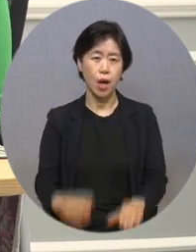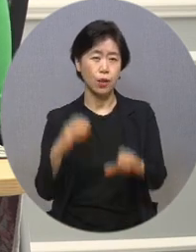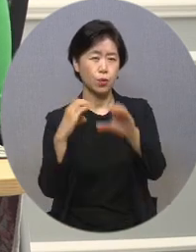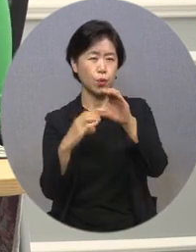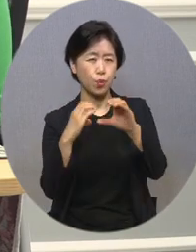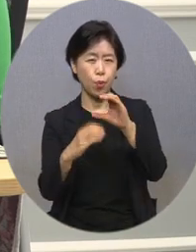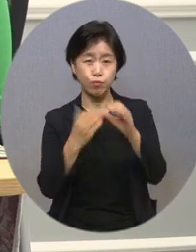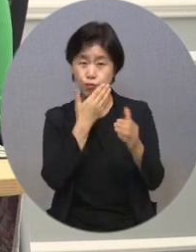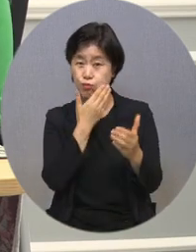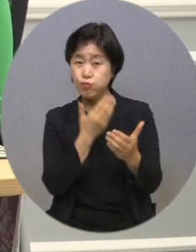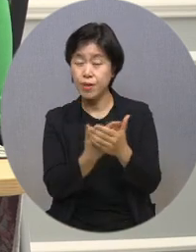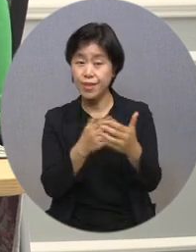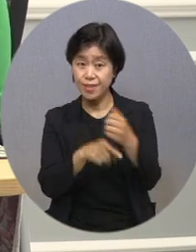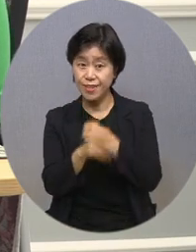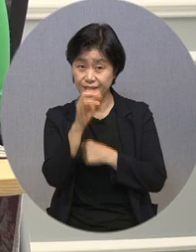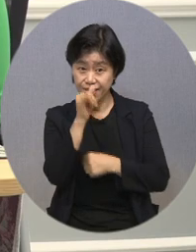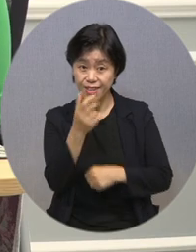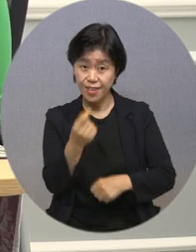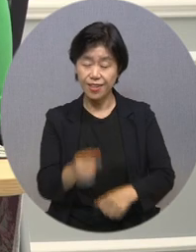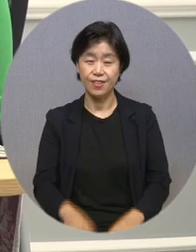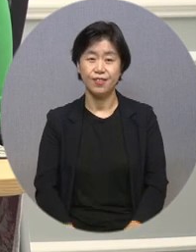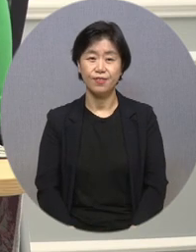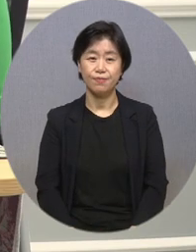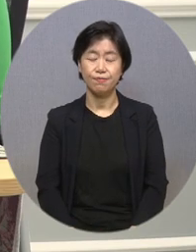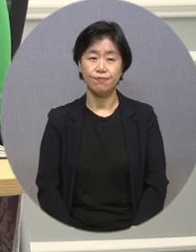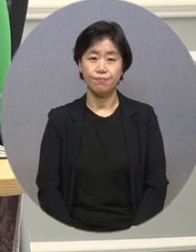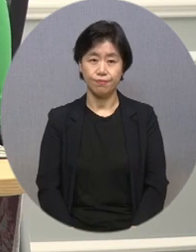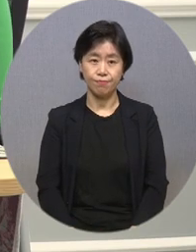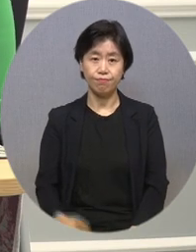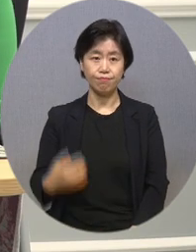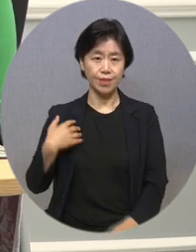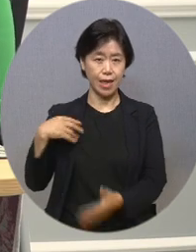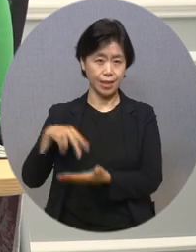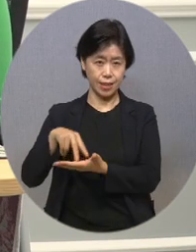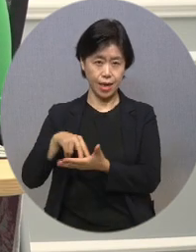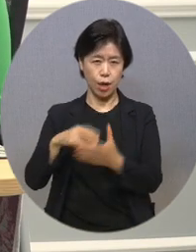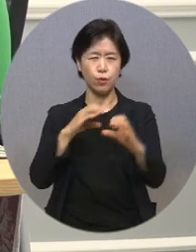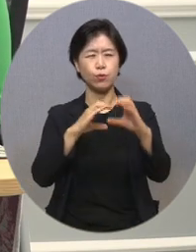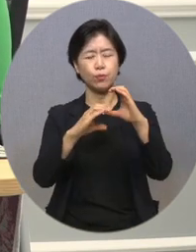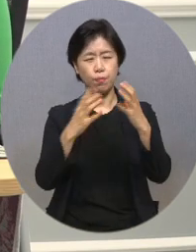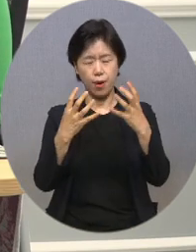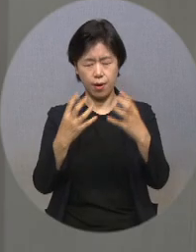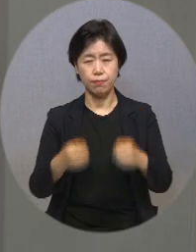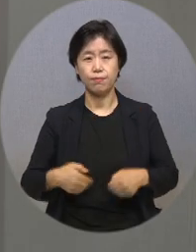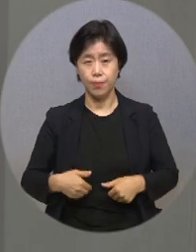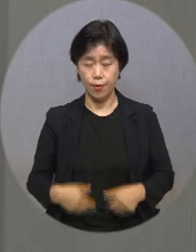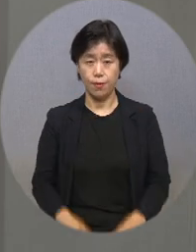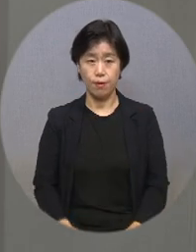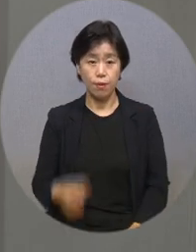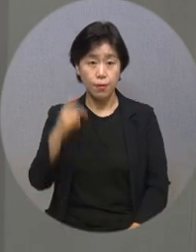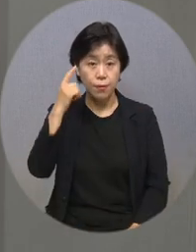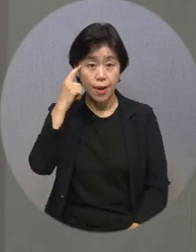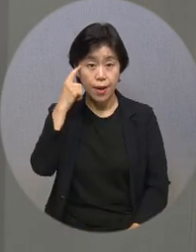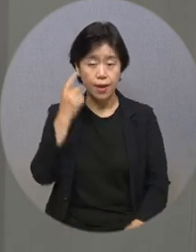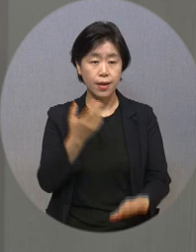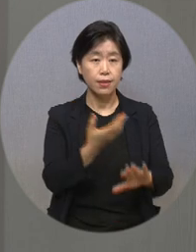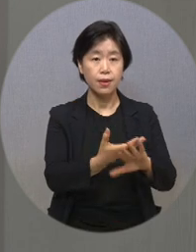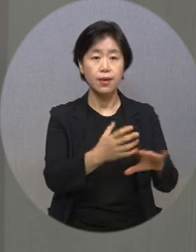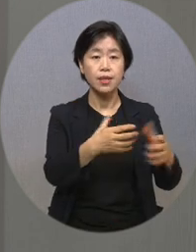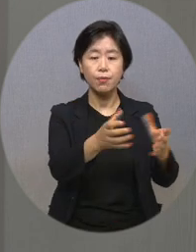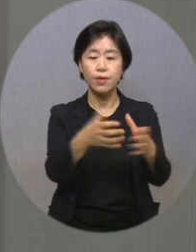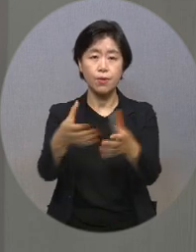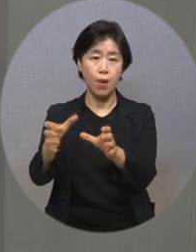이유가 있지요? 네, 그럼요. 네. 저희가 소통을 많이 해야 되는 이유가, 그러니까 많은 기관들하고